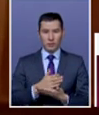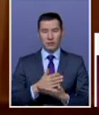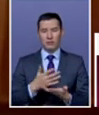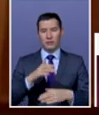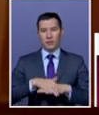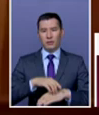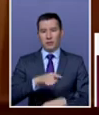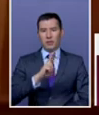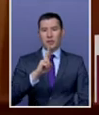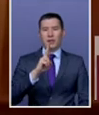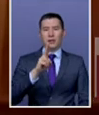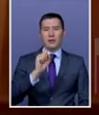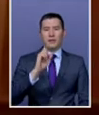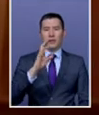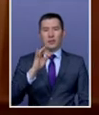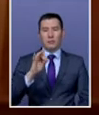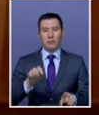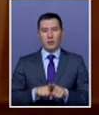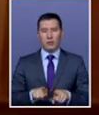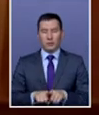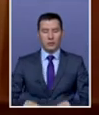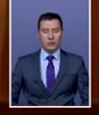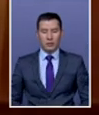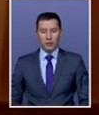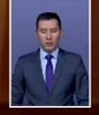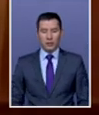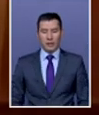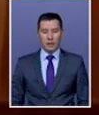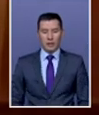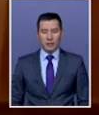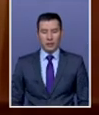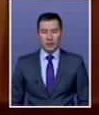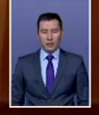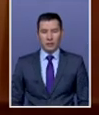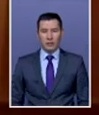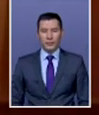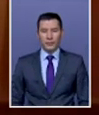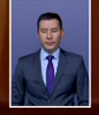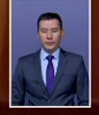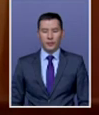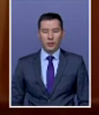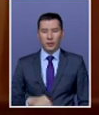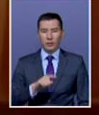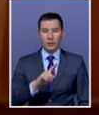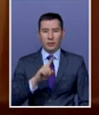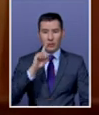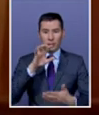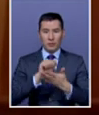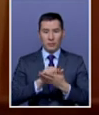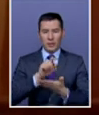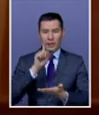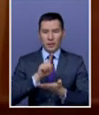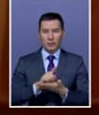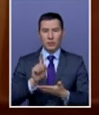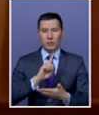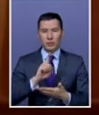доказательствами воспаления и эпидемиологическими данными. При подозрении на мультивоспалительный синдром ребенок обязательно должен